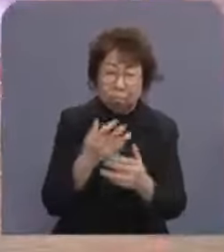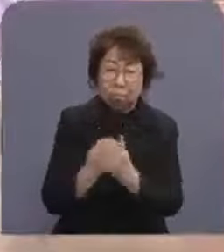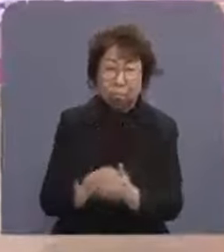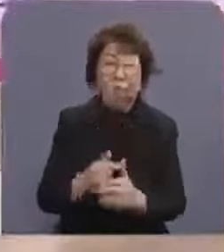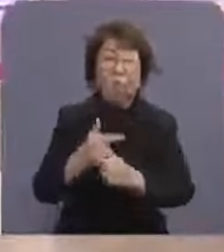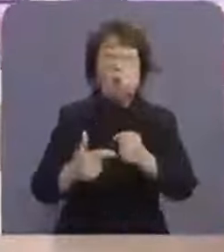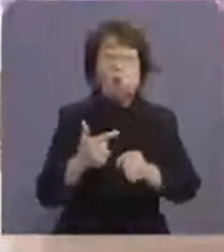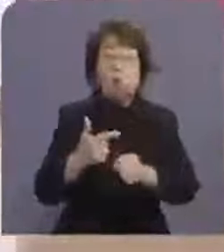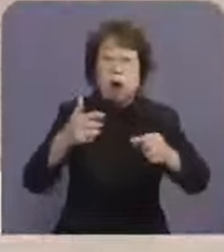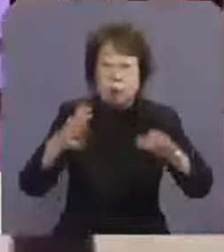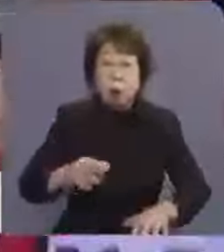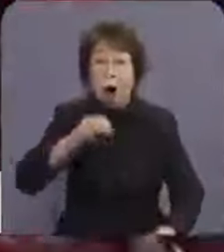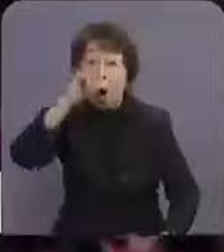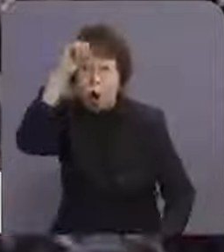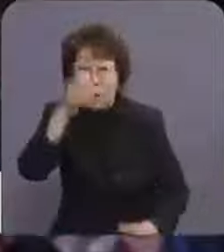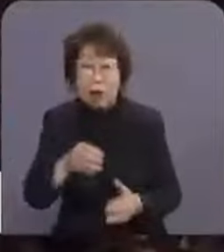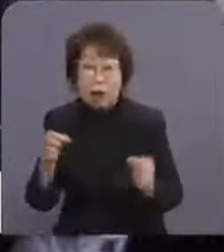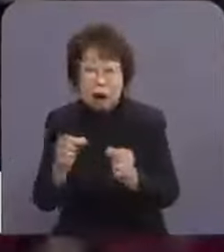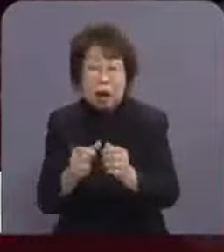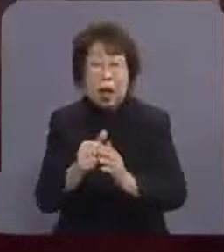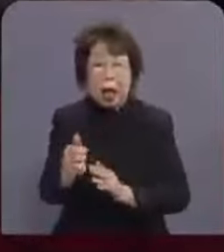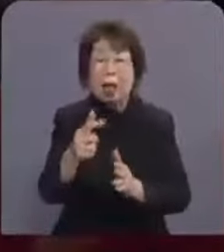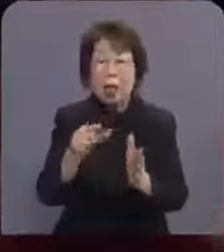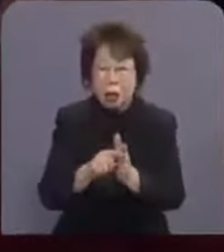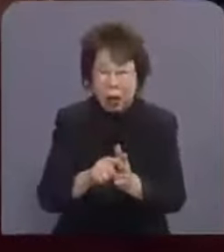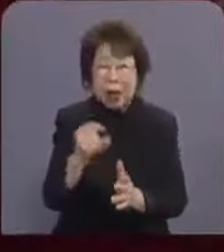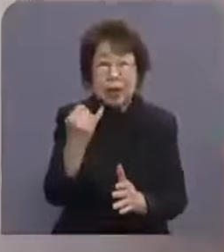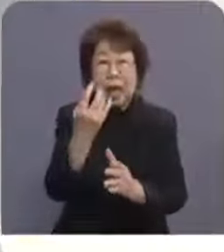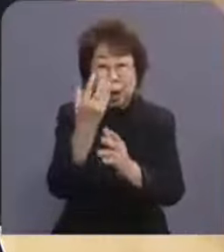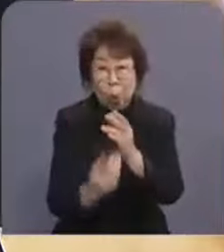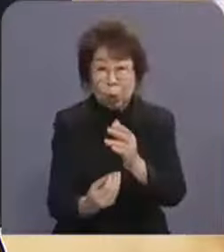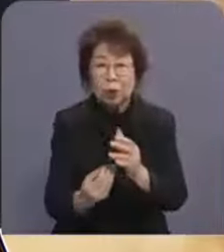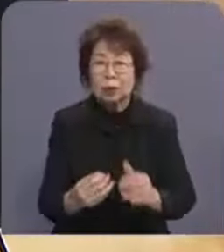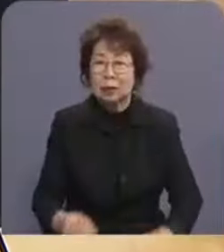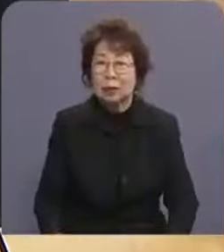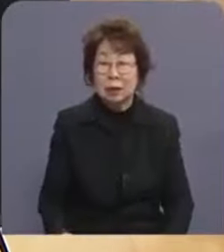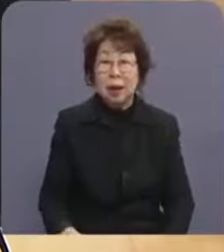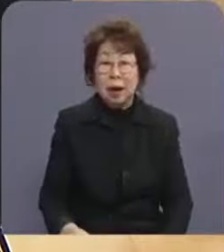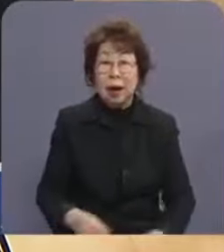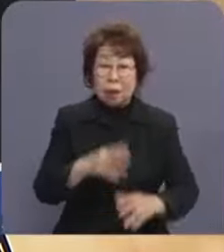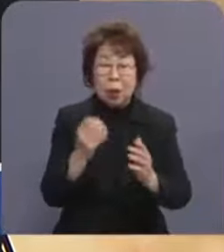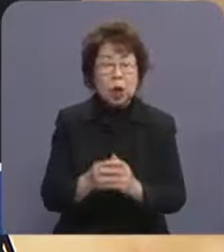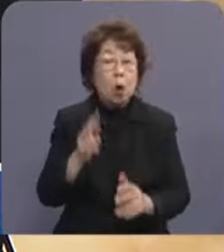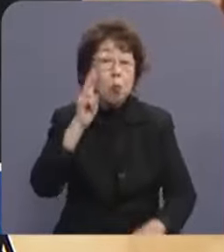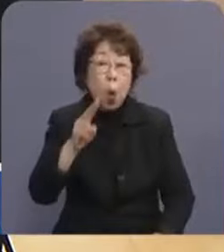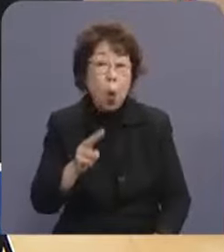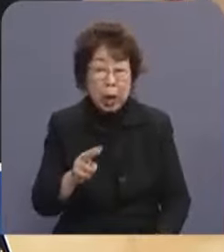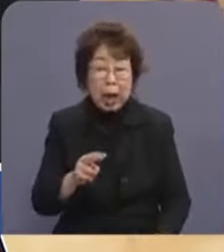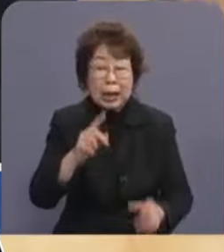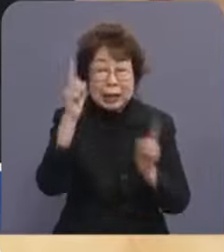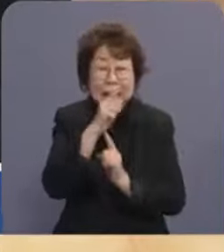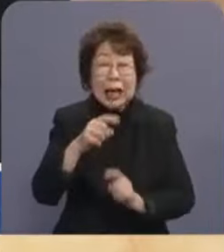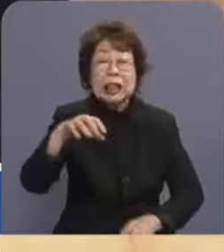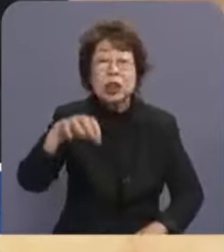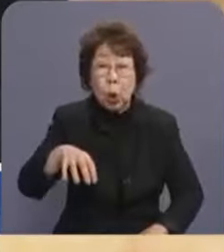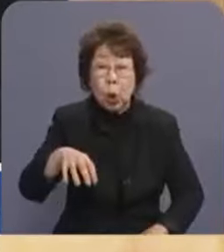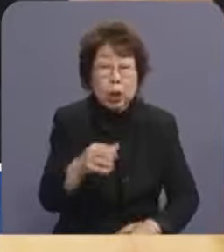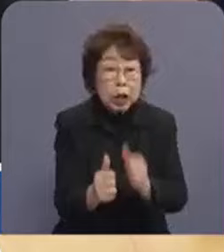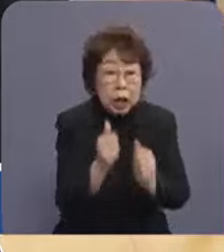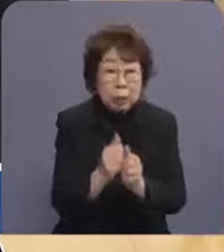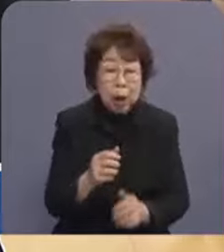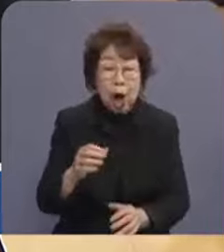6년 만에 우승을 향해 다가가고 있는 BNK 여자농구단. BNK 농구단은 모레 홈구장인 사직실내체육관에서